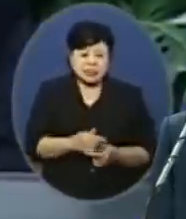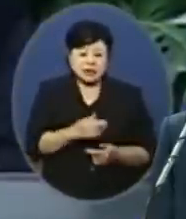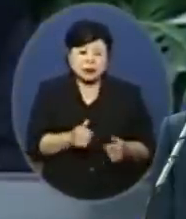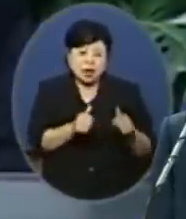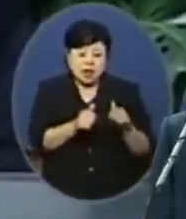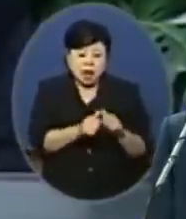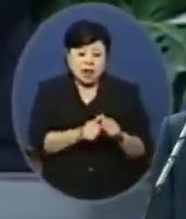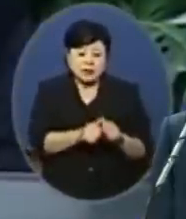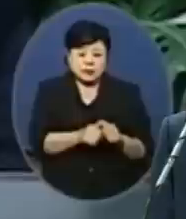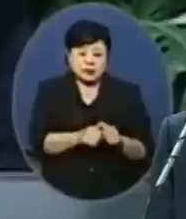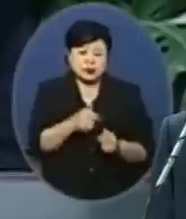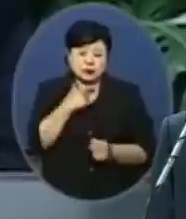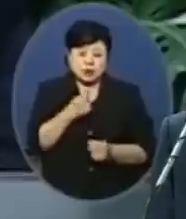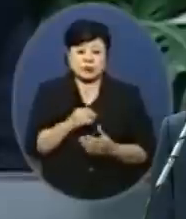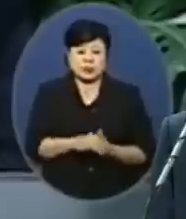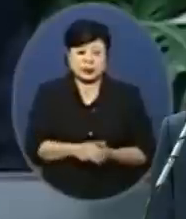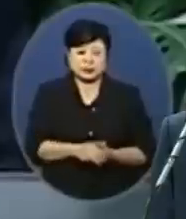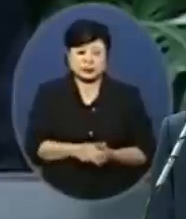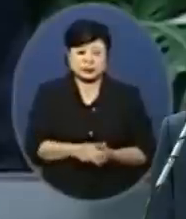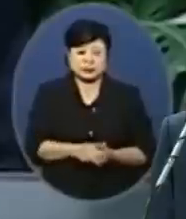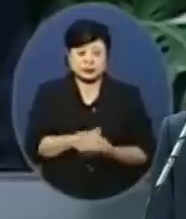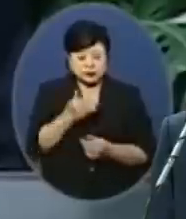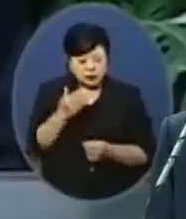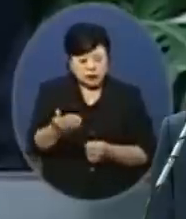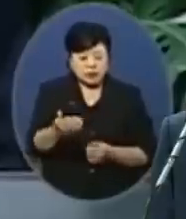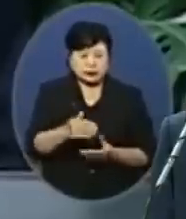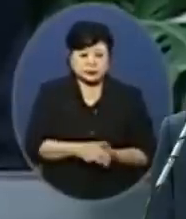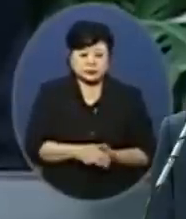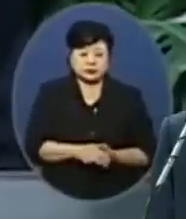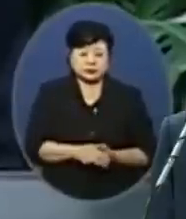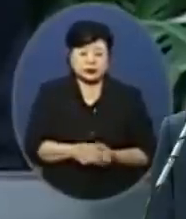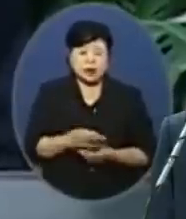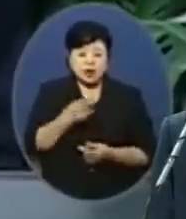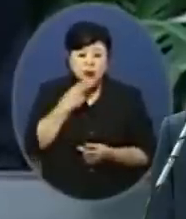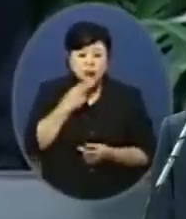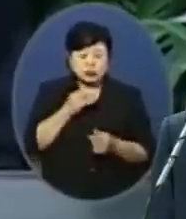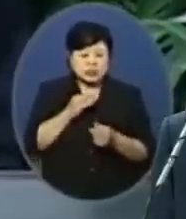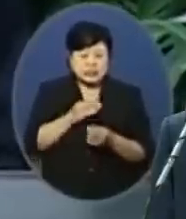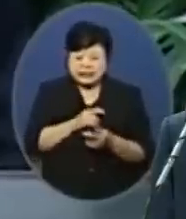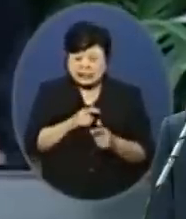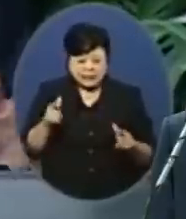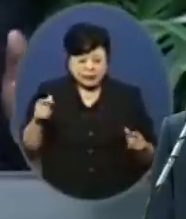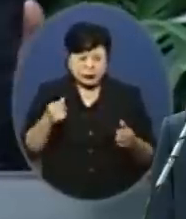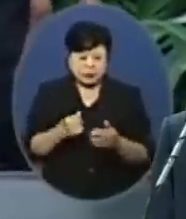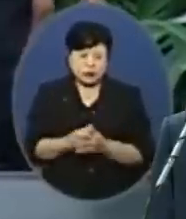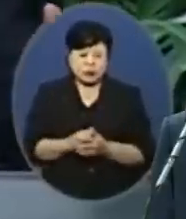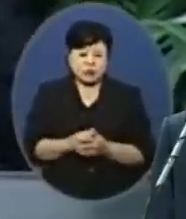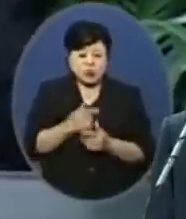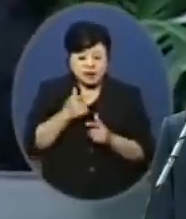여러분과 같이 하기를 원하시는 것입니다. 너희가 없는 것은 구하지 아니함이라고